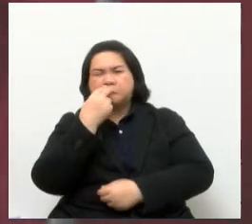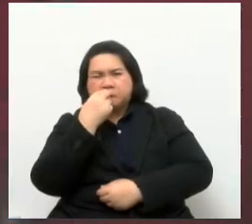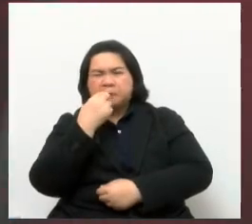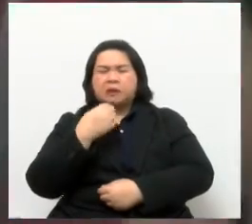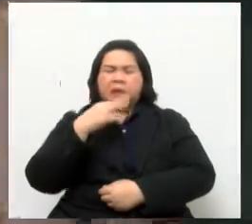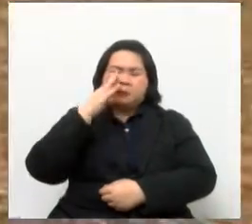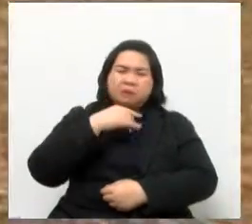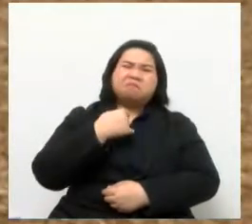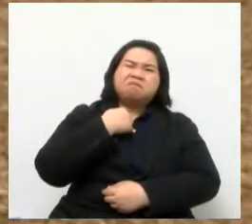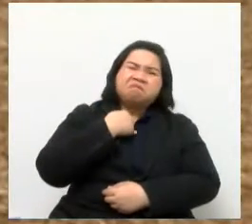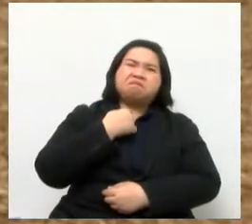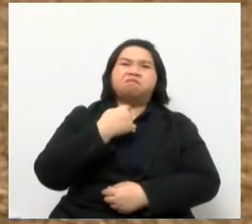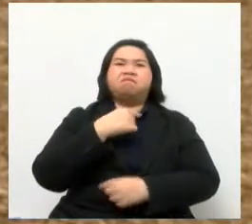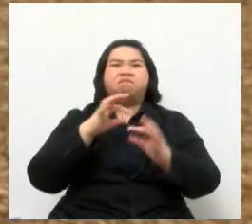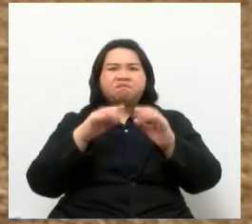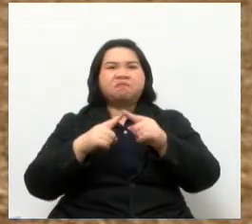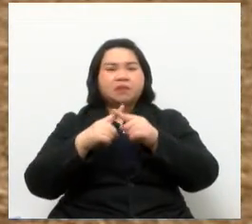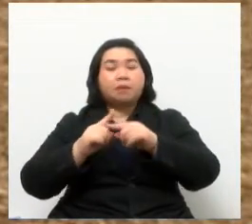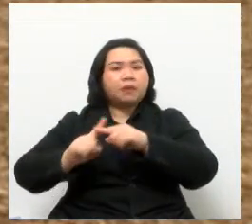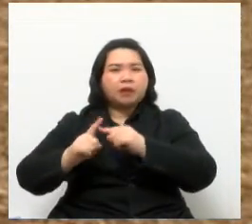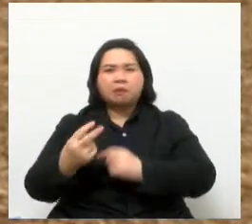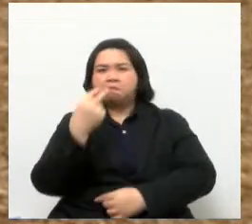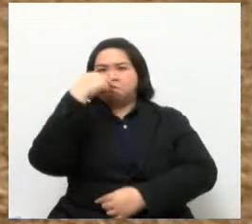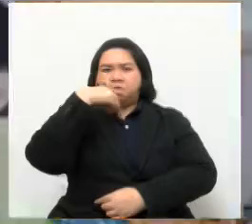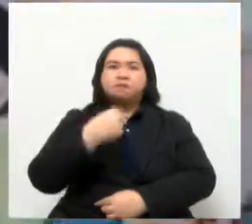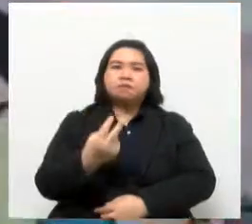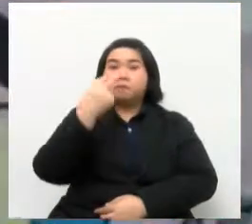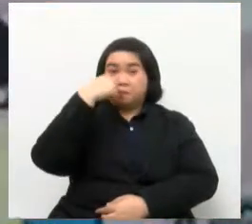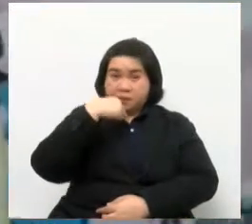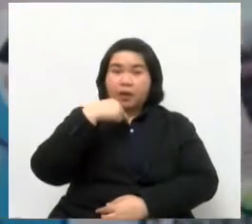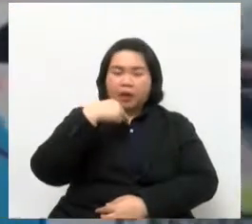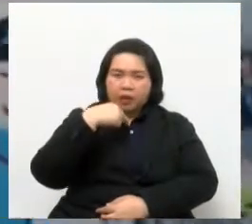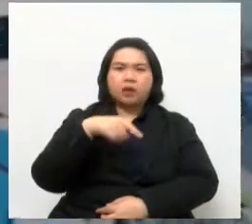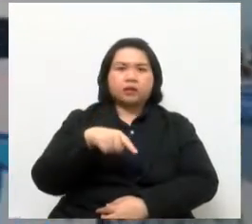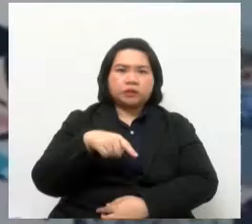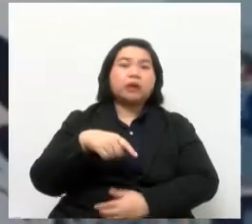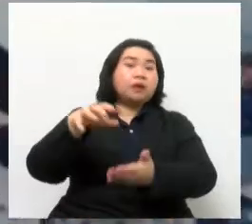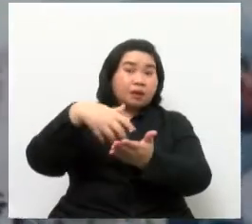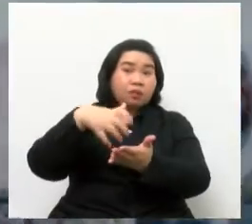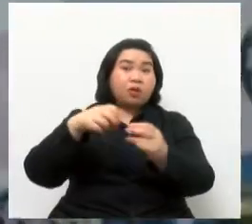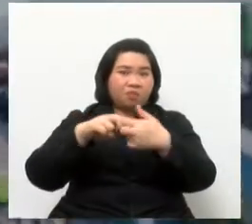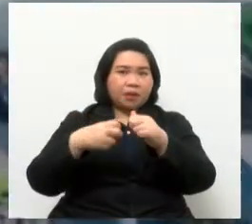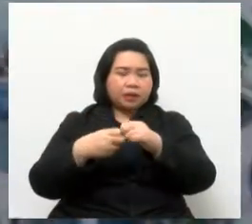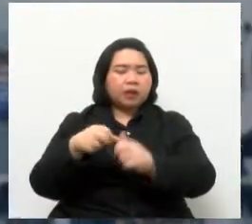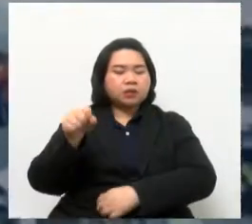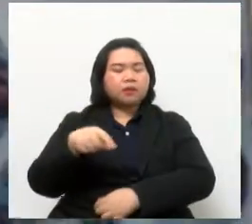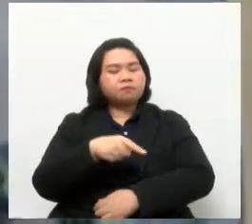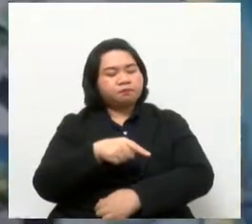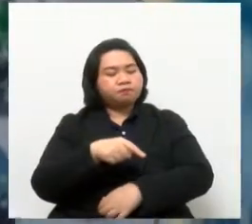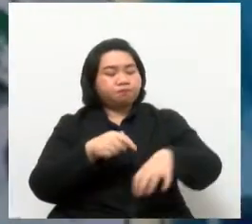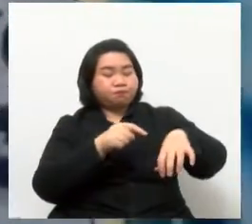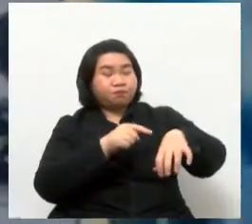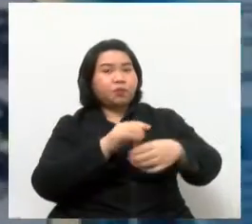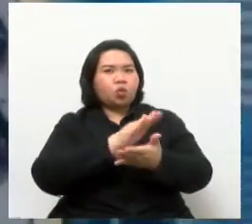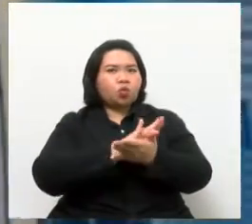วยจากการสูดดมหมอกควันเป็นจำนวนมากจากปัญหาที่กล่าวมาข้างต้นทางโรงเรียนบ้านฟ้า